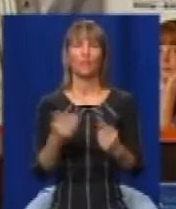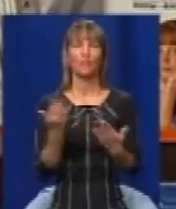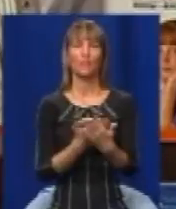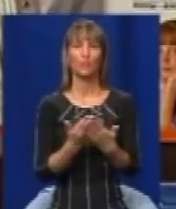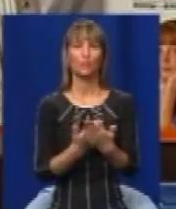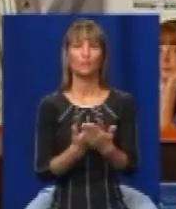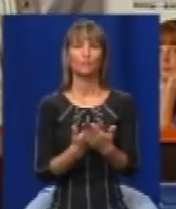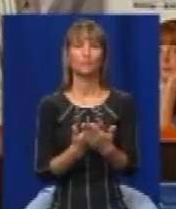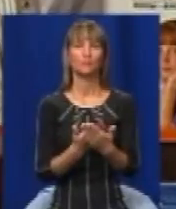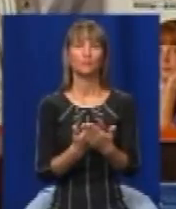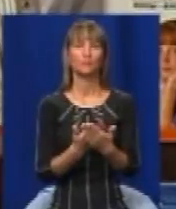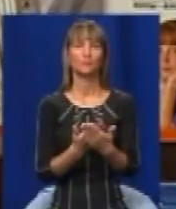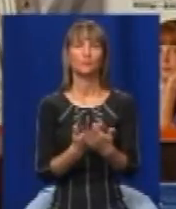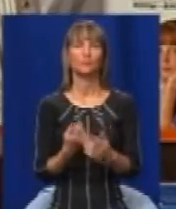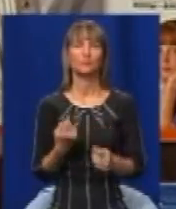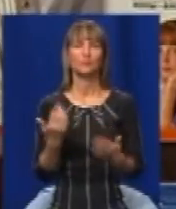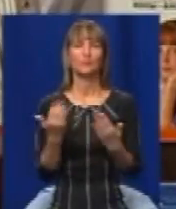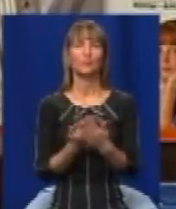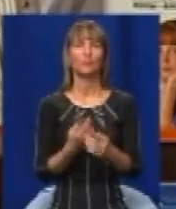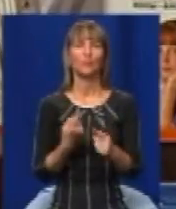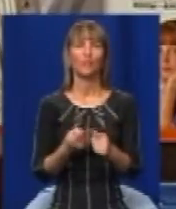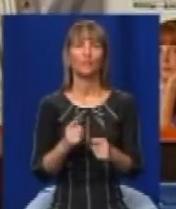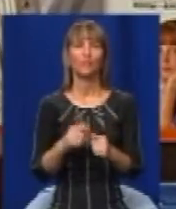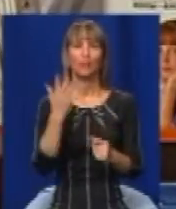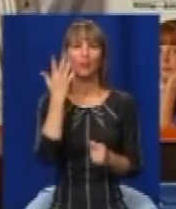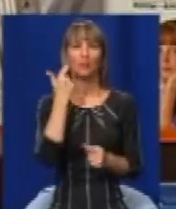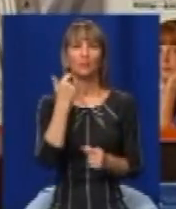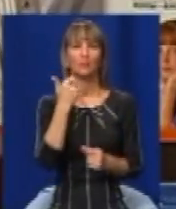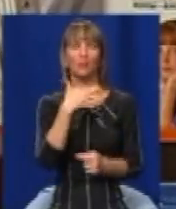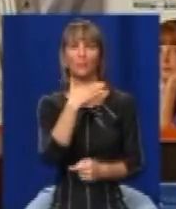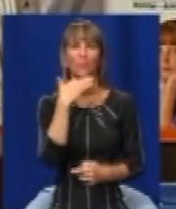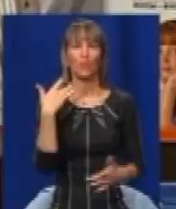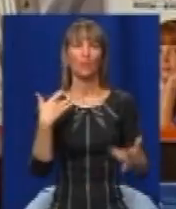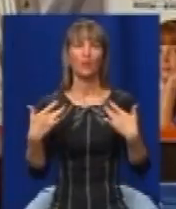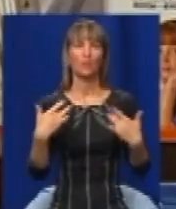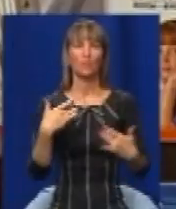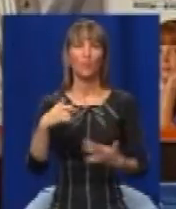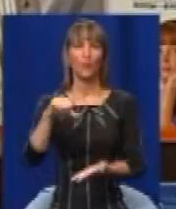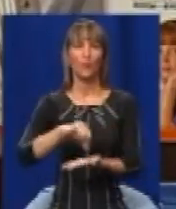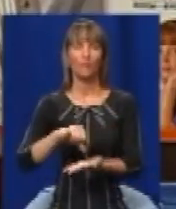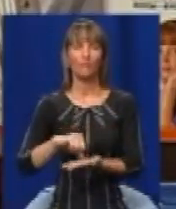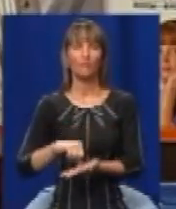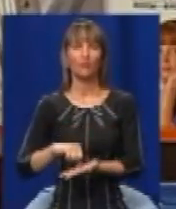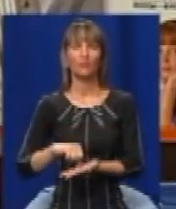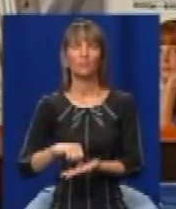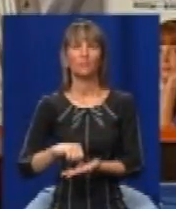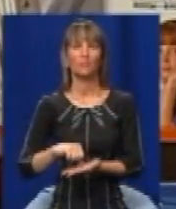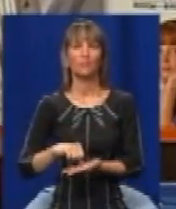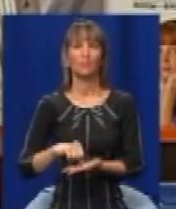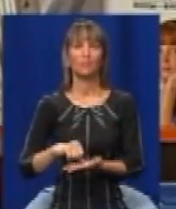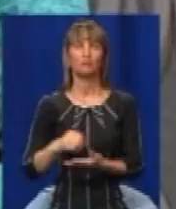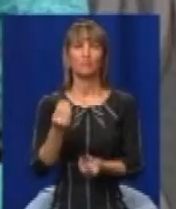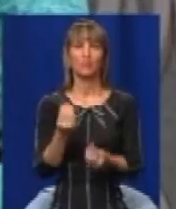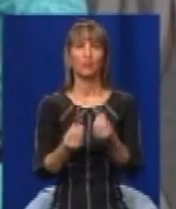Ну, це... кіно – це коли багато акторів грають на